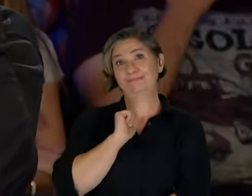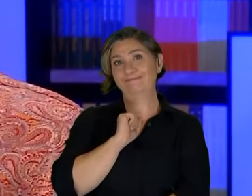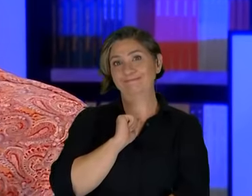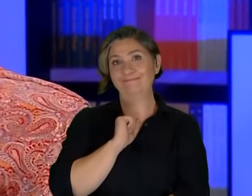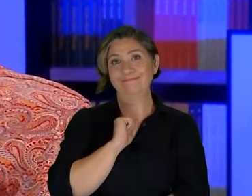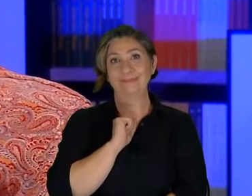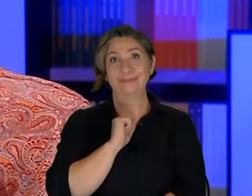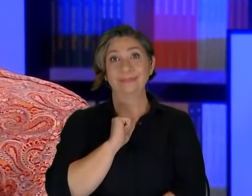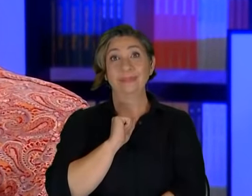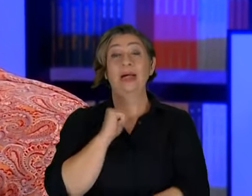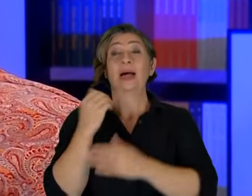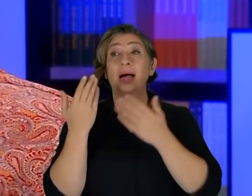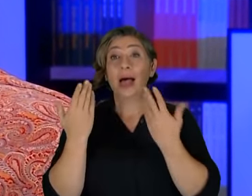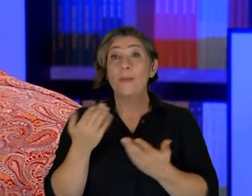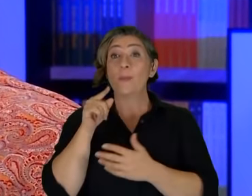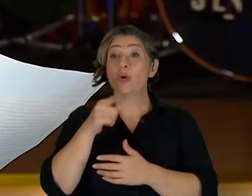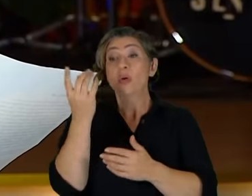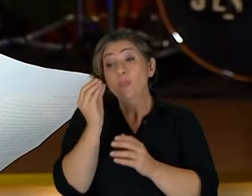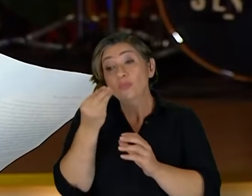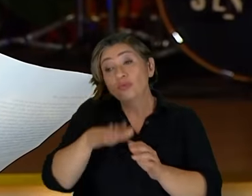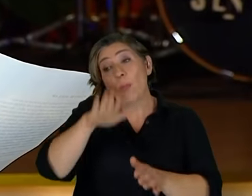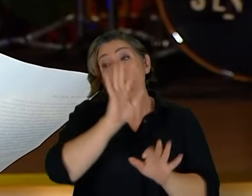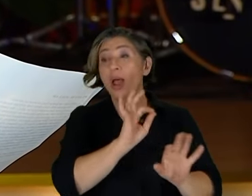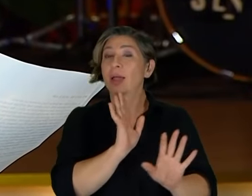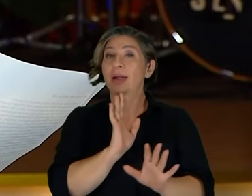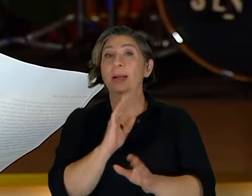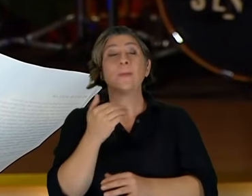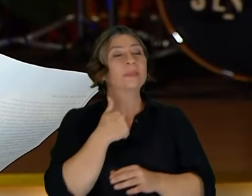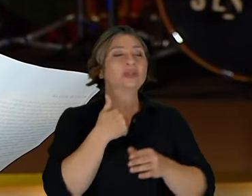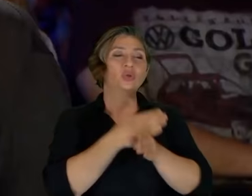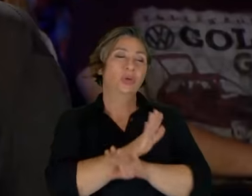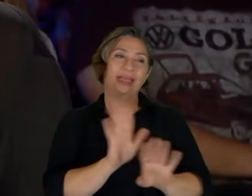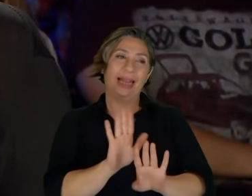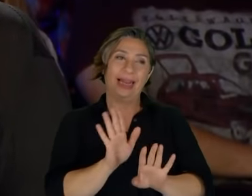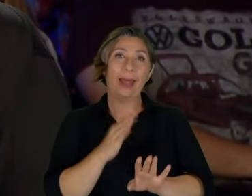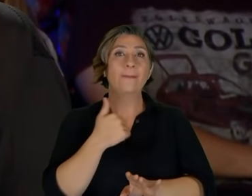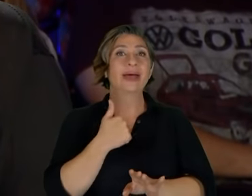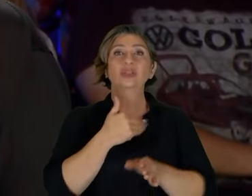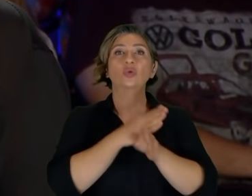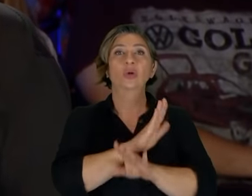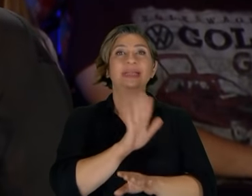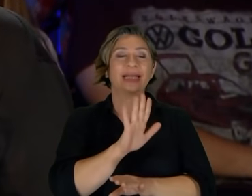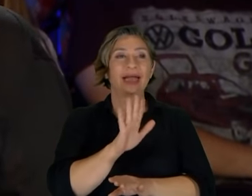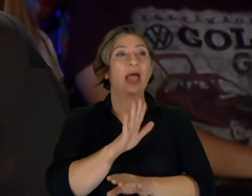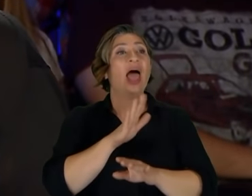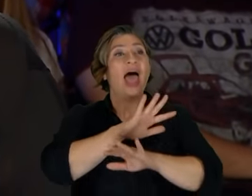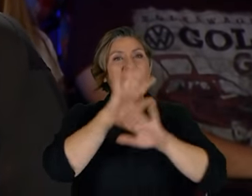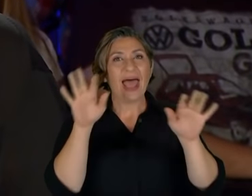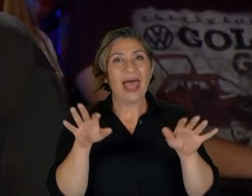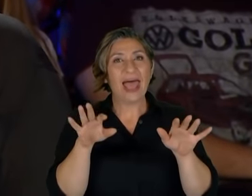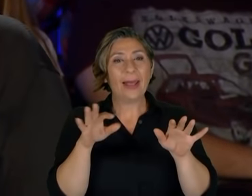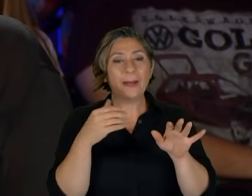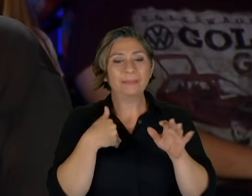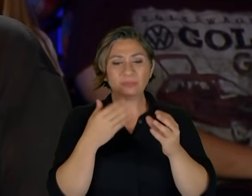yani. Ama böyle büyüyor çocuklarımız. Bence doğru değil. Doğru değil. Bence doğru değil. Her şeyin bizim